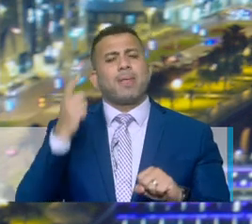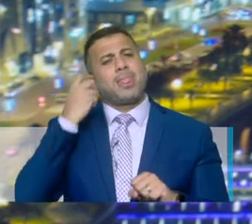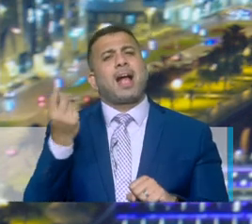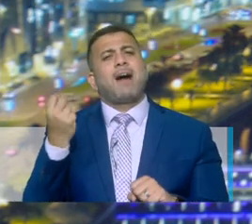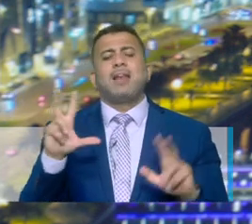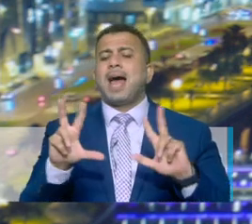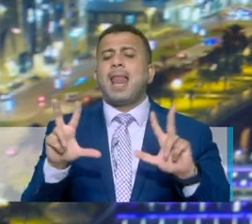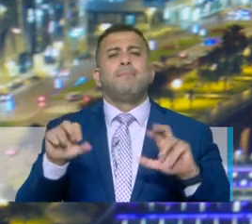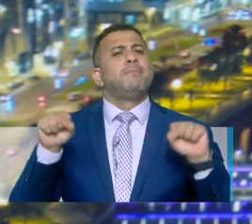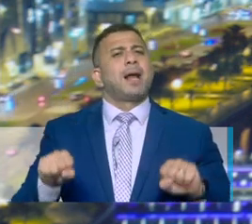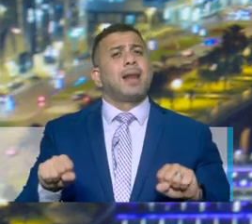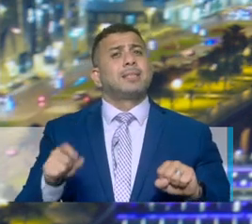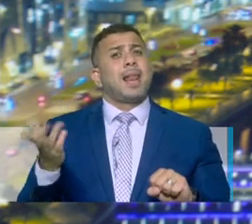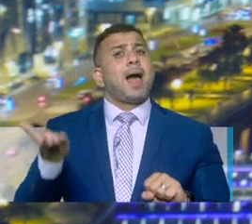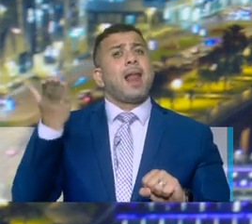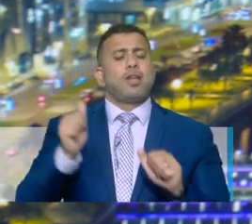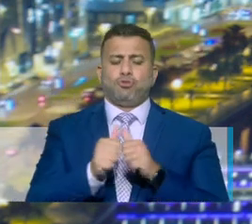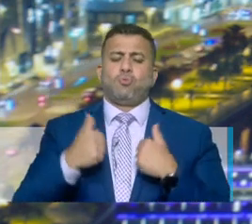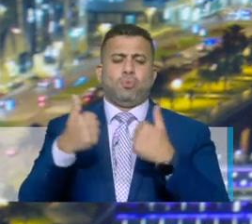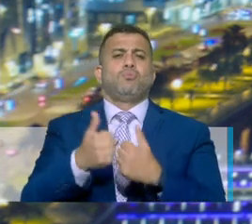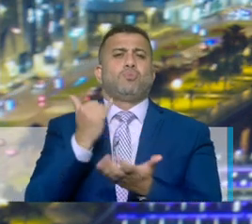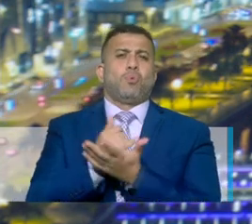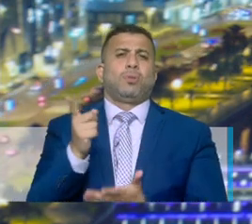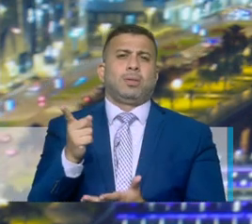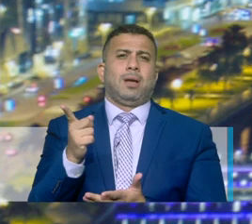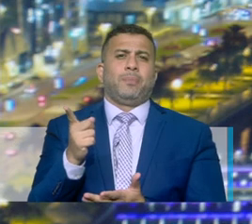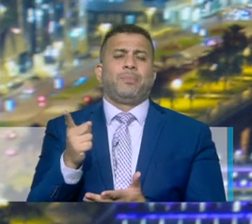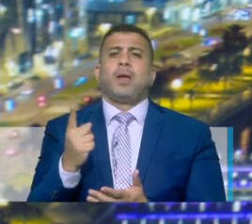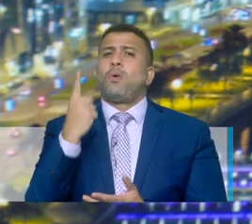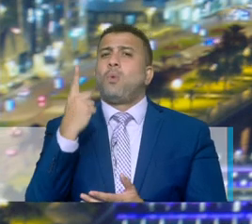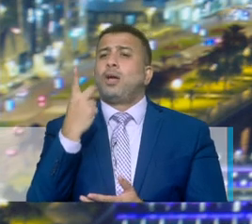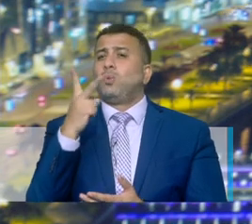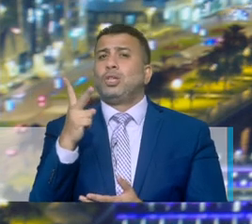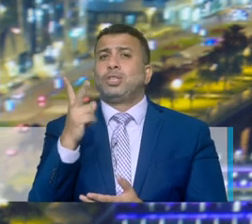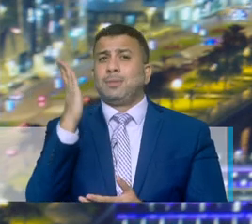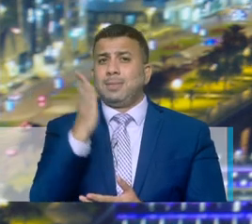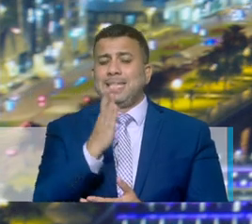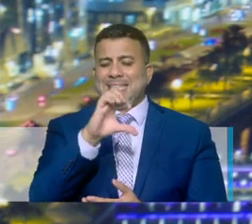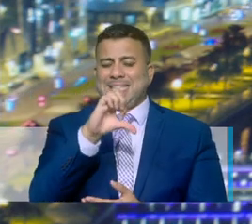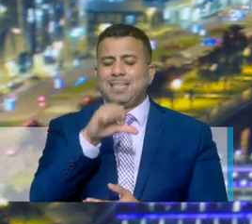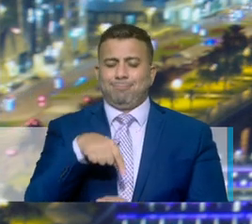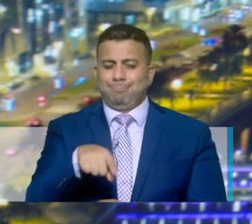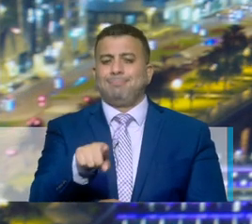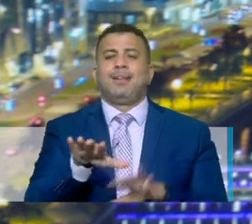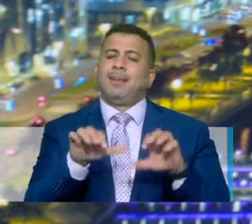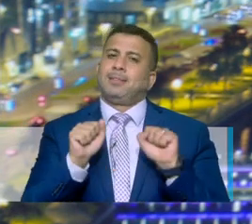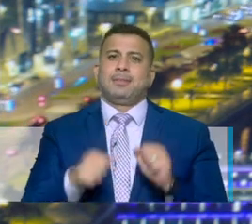الثقافي والإعلامي بالمجلس الأعلى لشؤون الأسرة، وذلك حتى 21 من سبتمبر